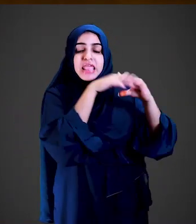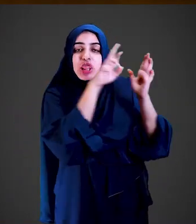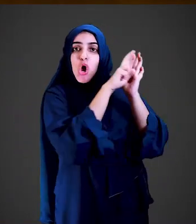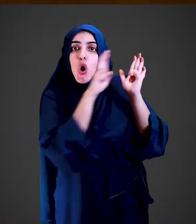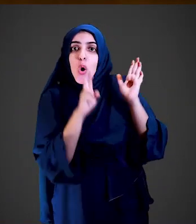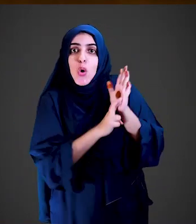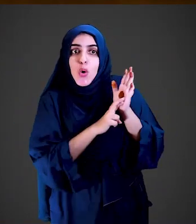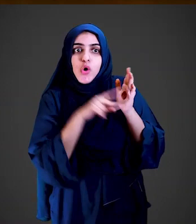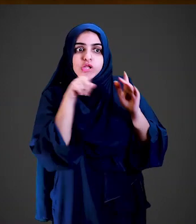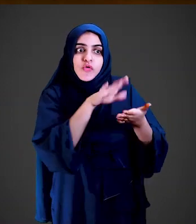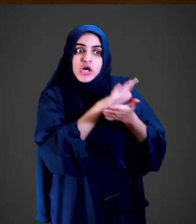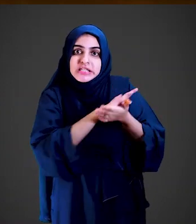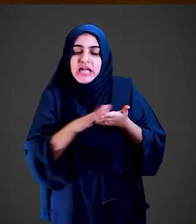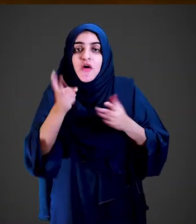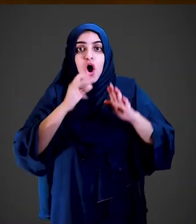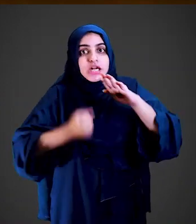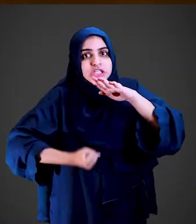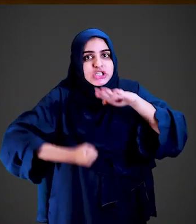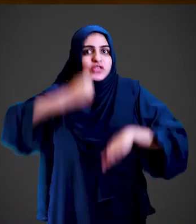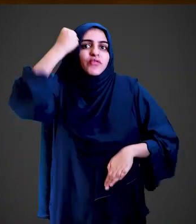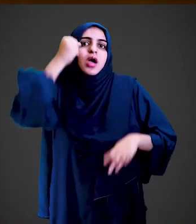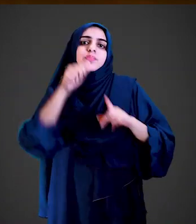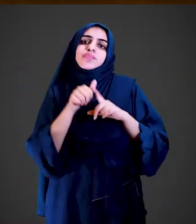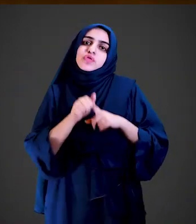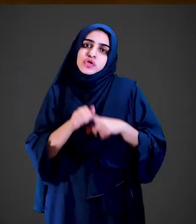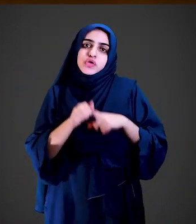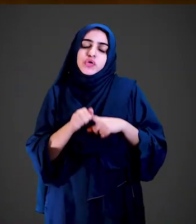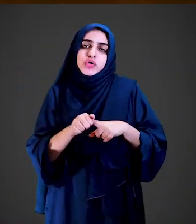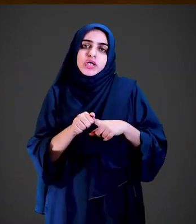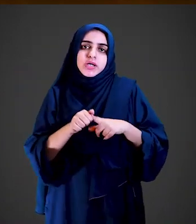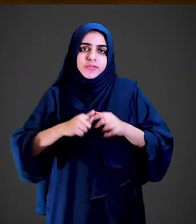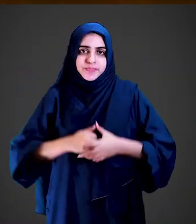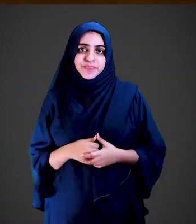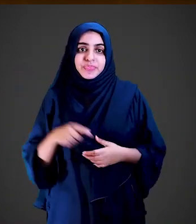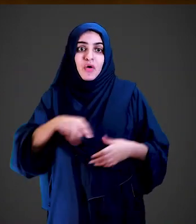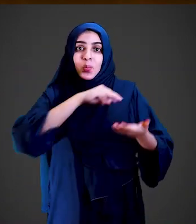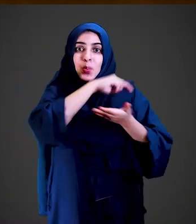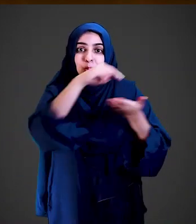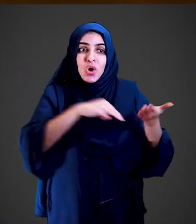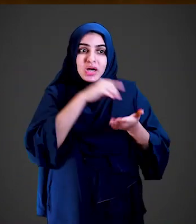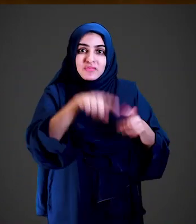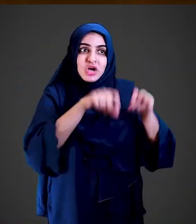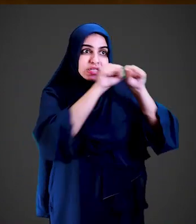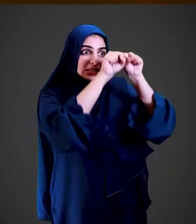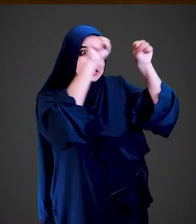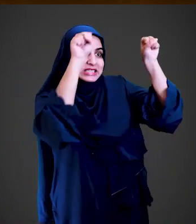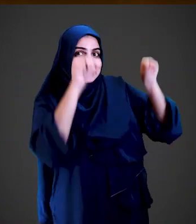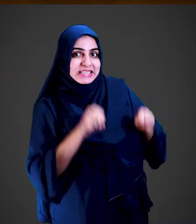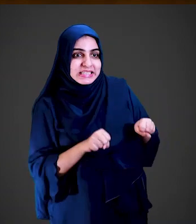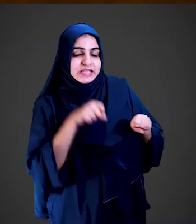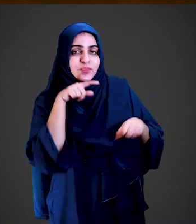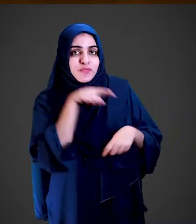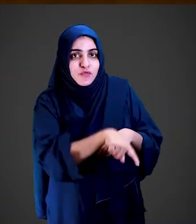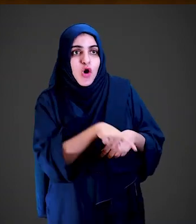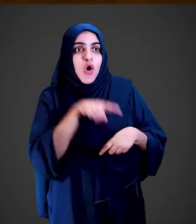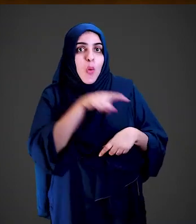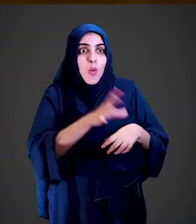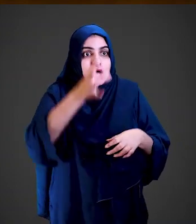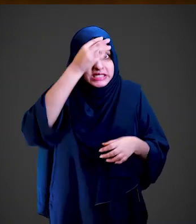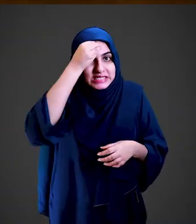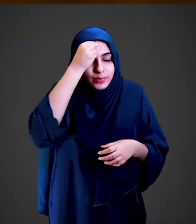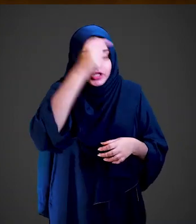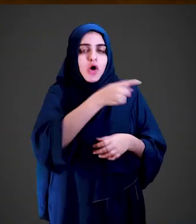ٹرانسپرینسی یعنی شفافیت کے ساتھ ملک کا جو نظم و ضبط ہے اس کو چلانے کو گورننس کہتے ہیں